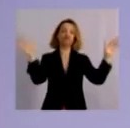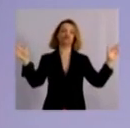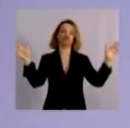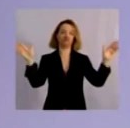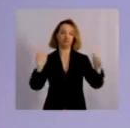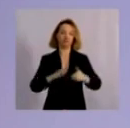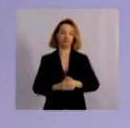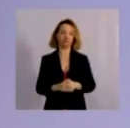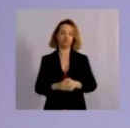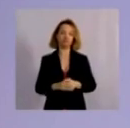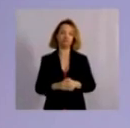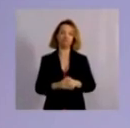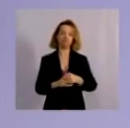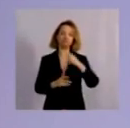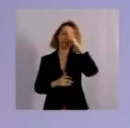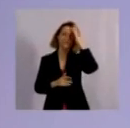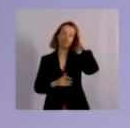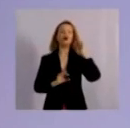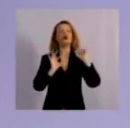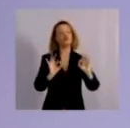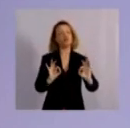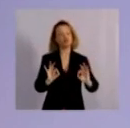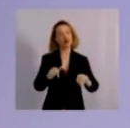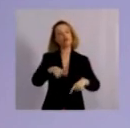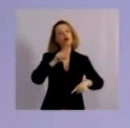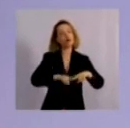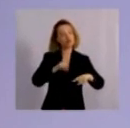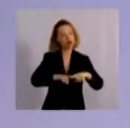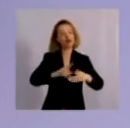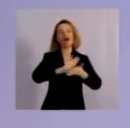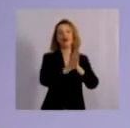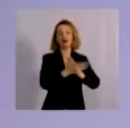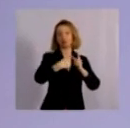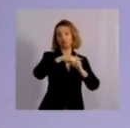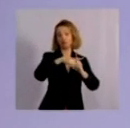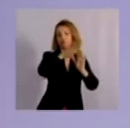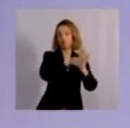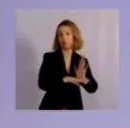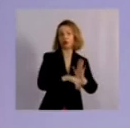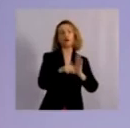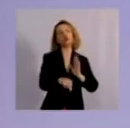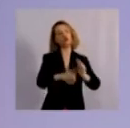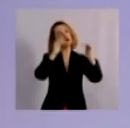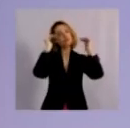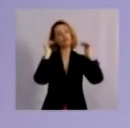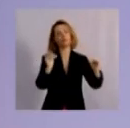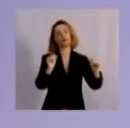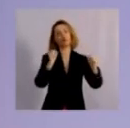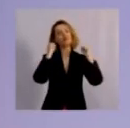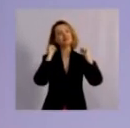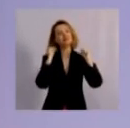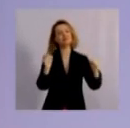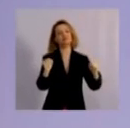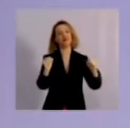βέβαια, για την πατρίδα μας, το Εράσμους παραμένει ο πιο σταθερός διάβλος επικοινωνίας